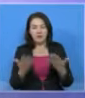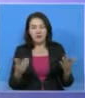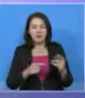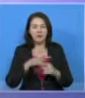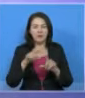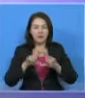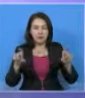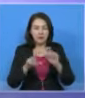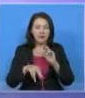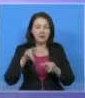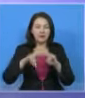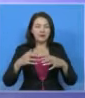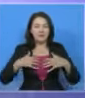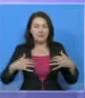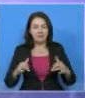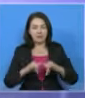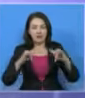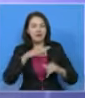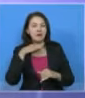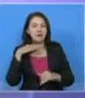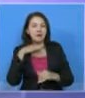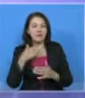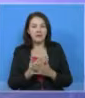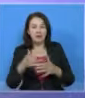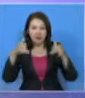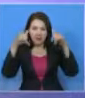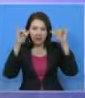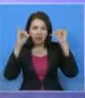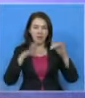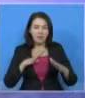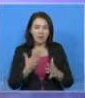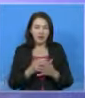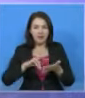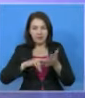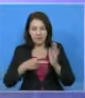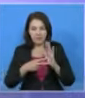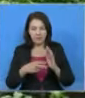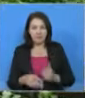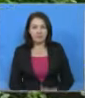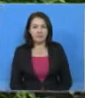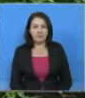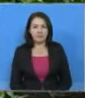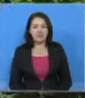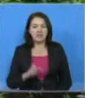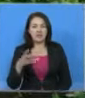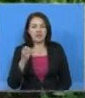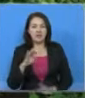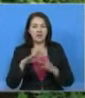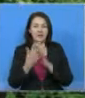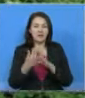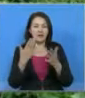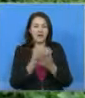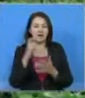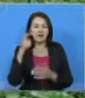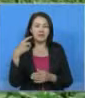мал шаруашылығын дамыту. Әсіресе етті бағыттағы ірі қара басын арттыруды көздеп отыр. Кәмші Қалдаяқов ауылындағы бұл